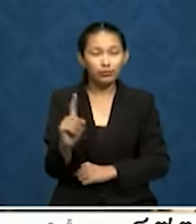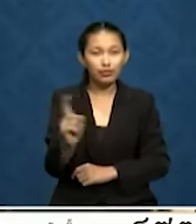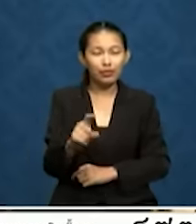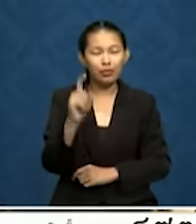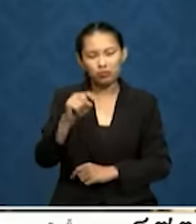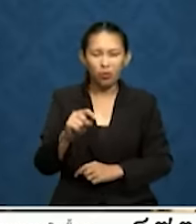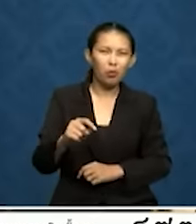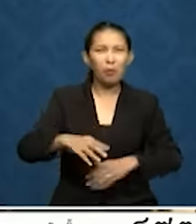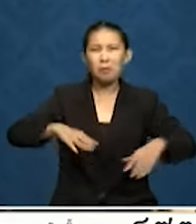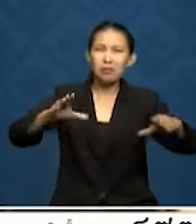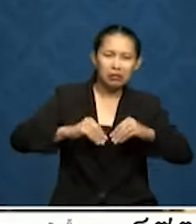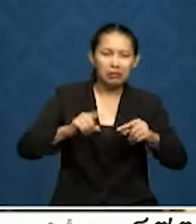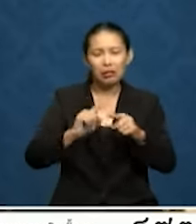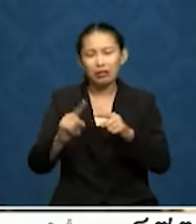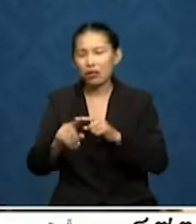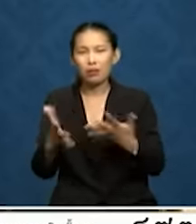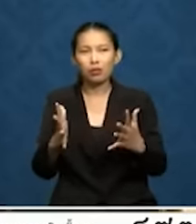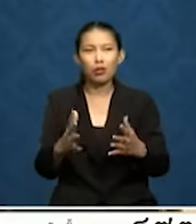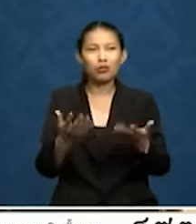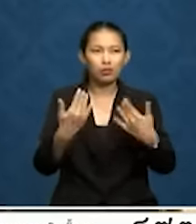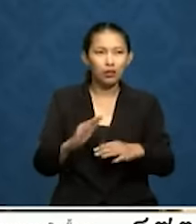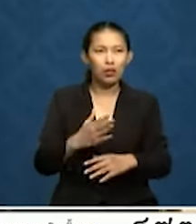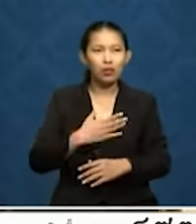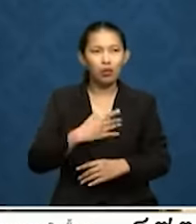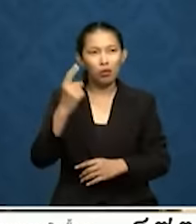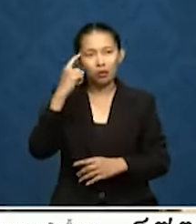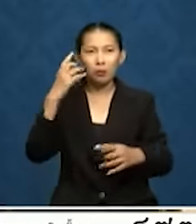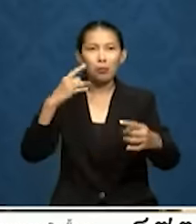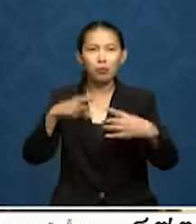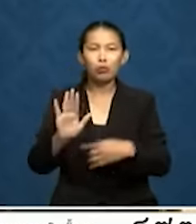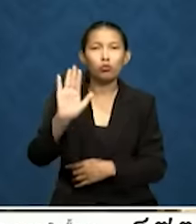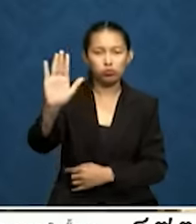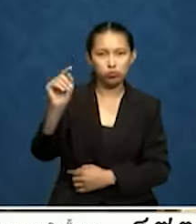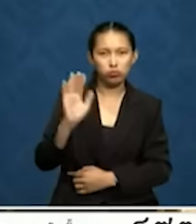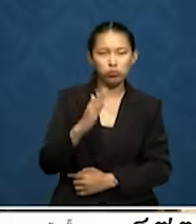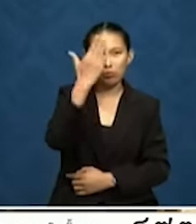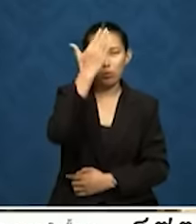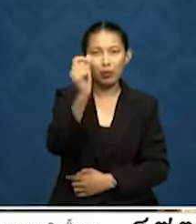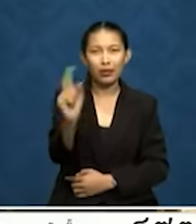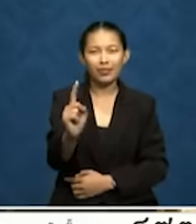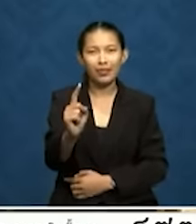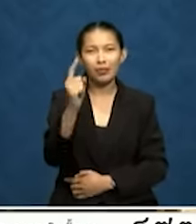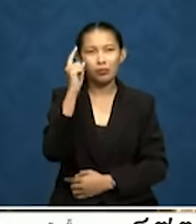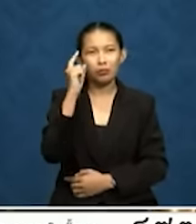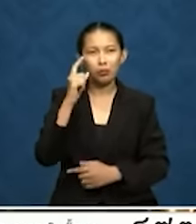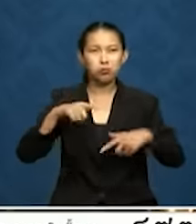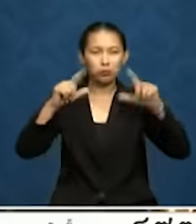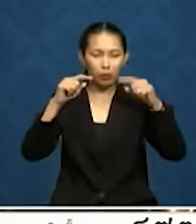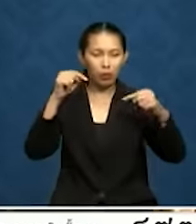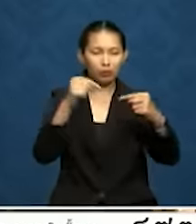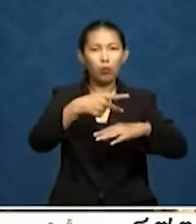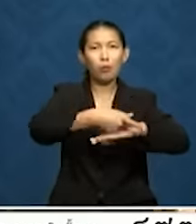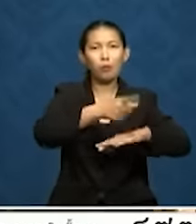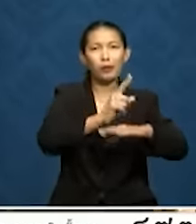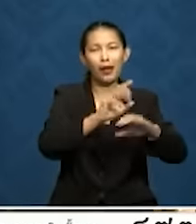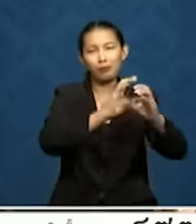มาถกแถลงหรือลงคะแนนกันและก็ขอขัดใจกับท่านประยุทธ์สิริพานิชด้วยเพื่อรักษาหน้าท่านประธานวิปกับผ